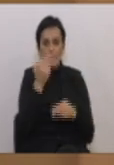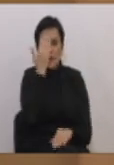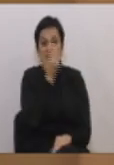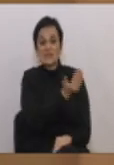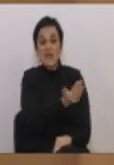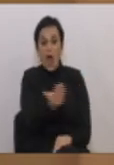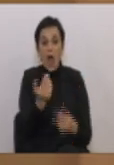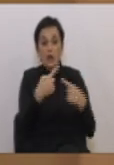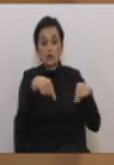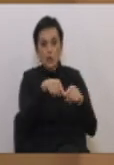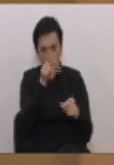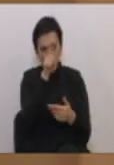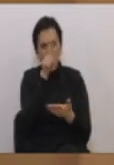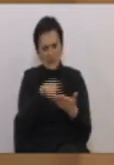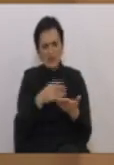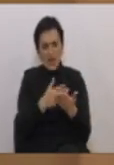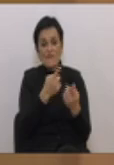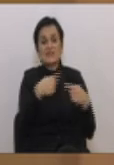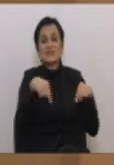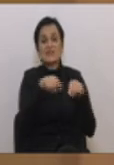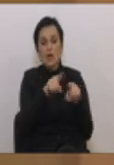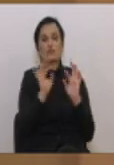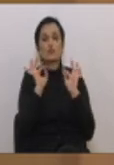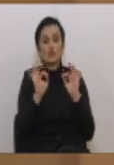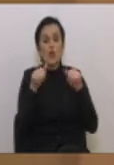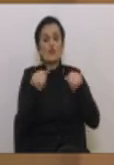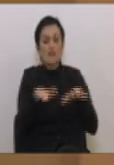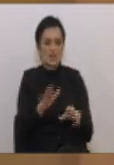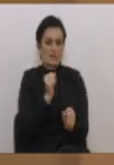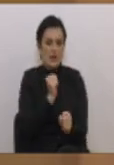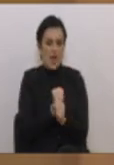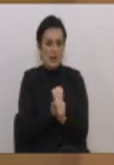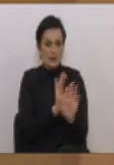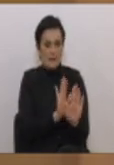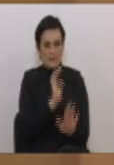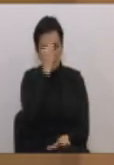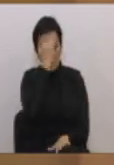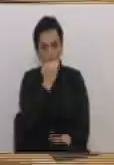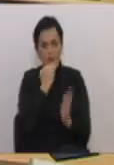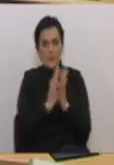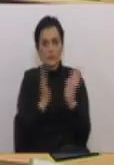აქედან დარწმუნებული ვარ, საზოგადოება სწორ დასკვნებს გააკეთებს. დიდი მადლობა.